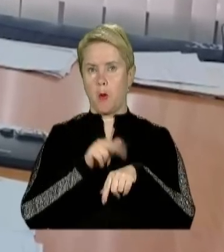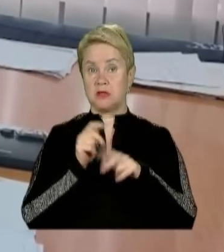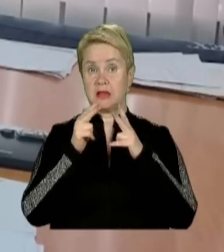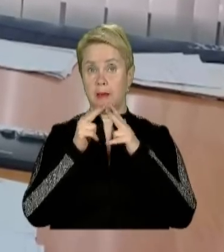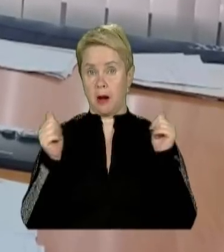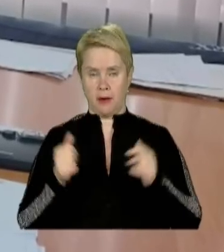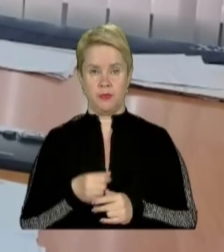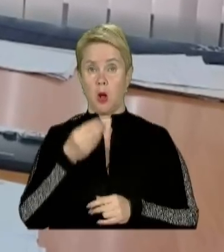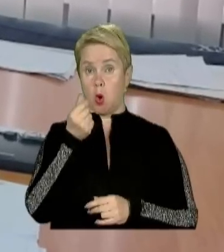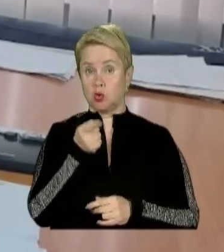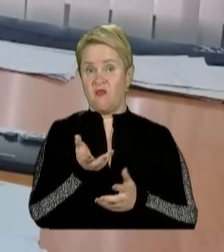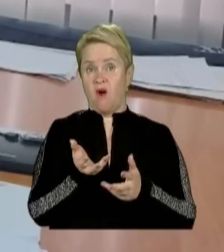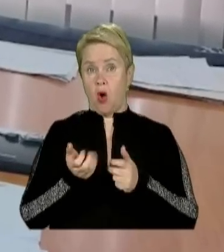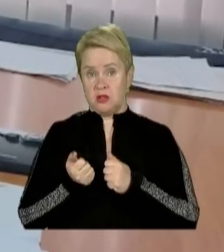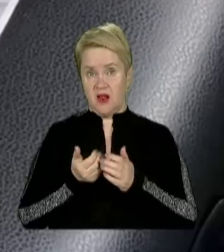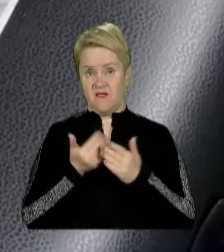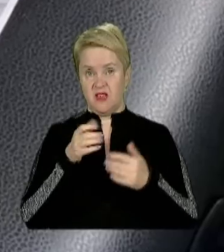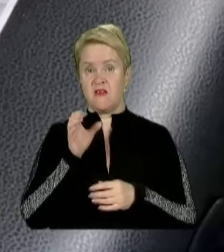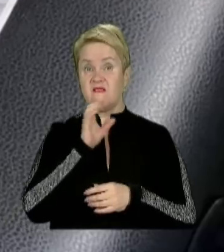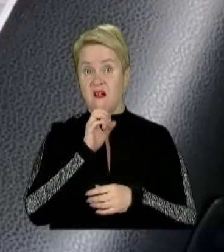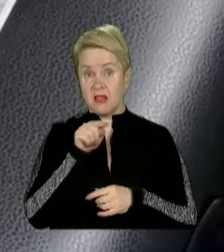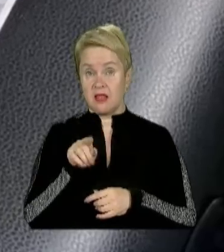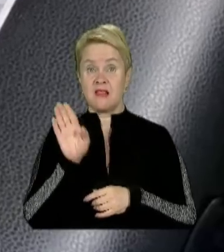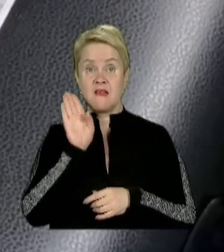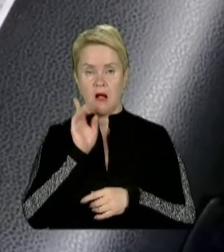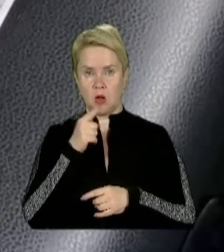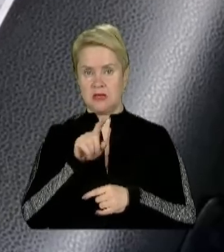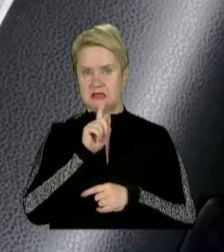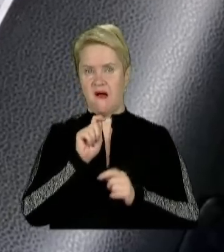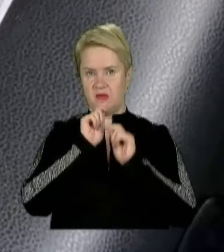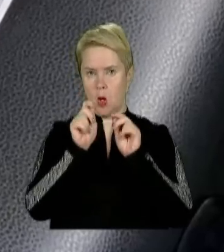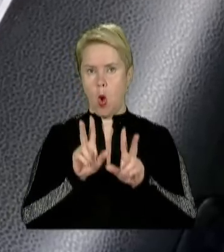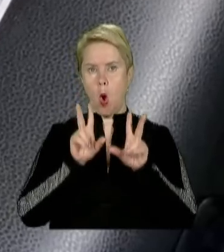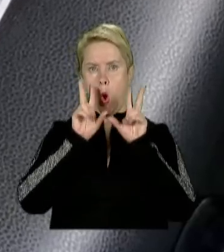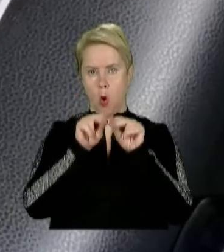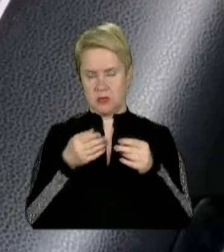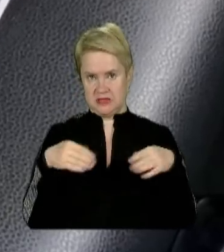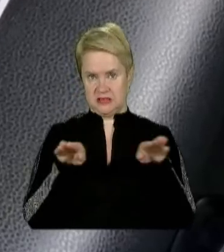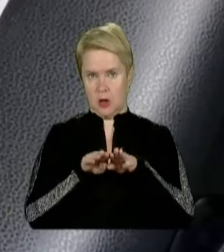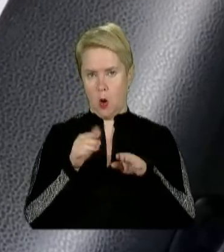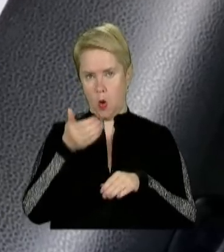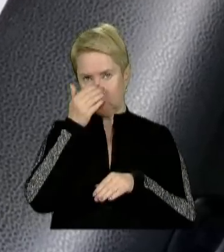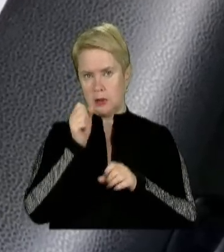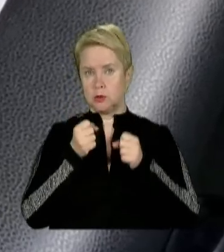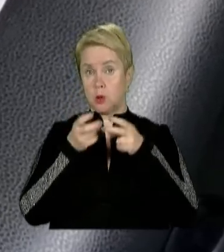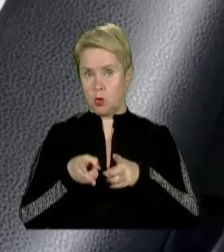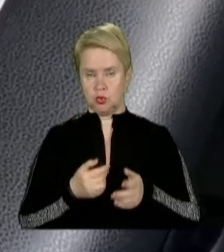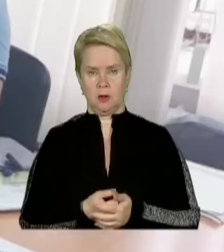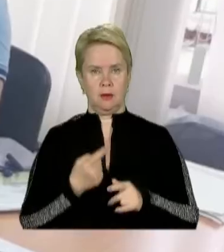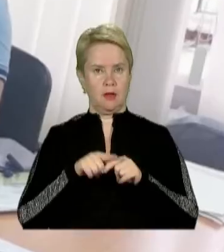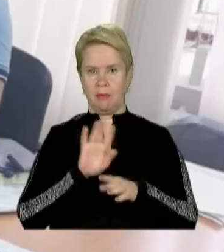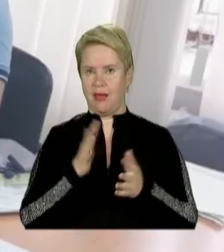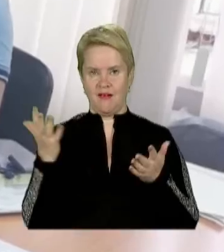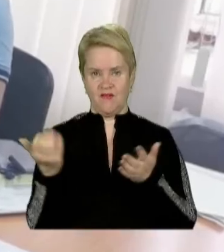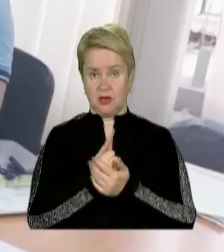Дніпра. Гроші він отримав від крадійки, який за винагороду обіцяв закрити очі на злочин. Утім, не